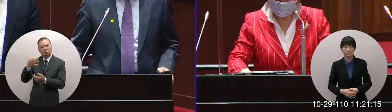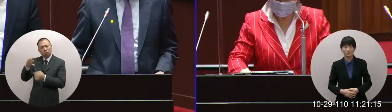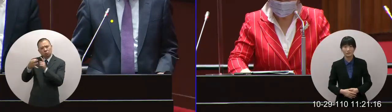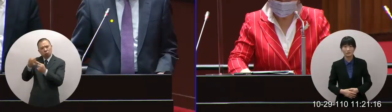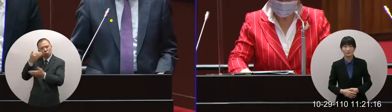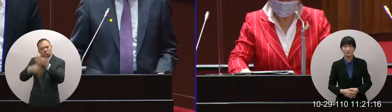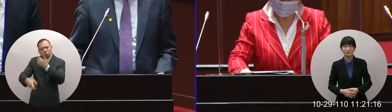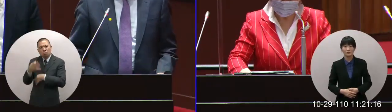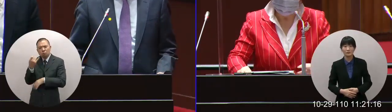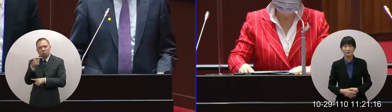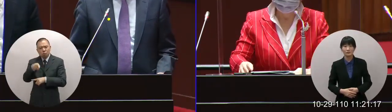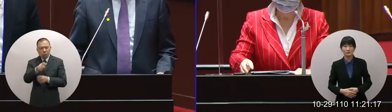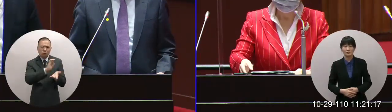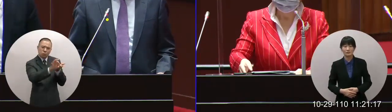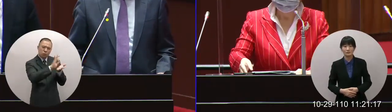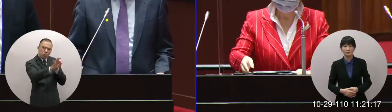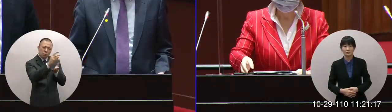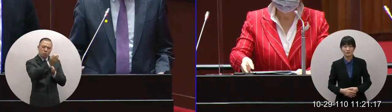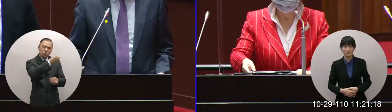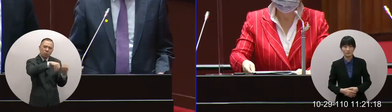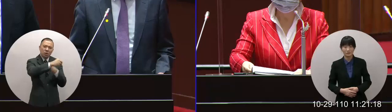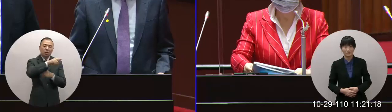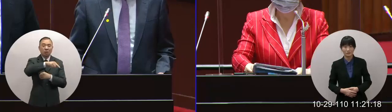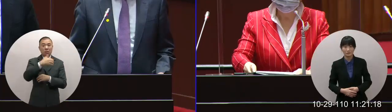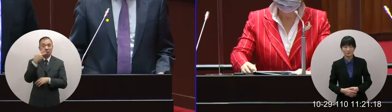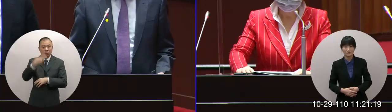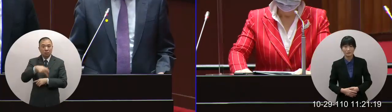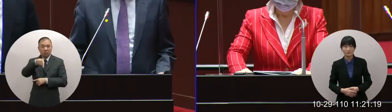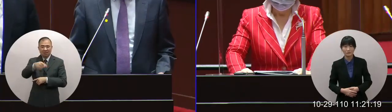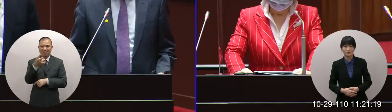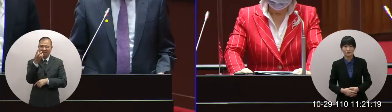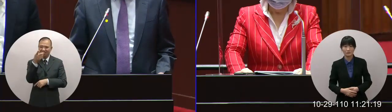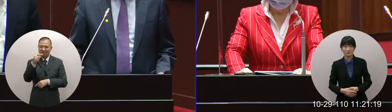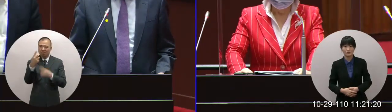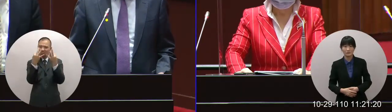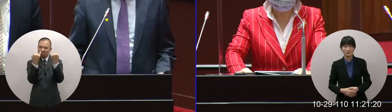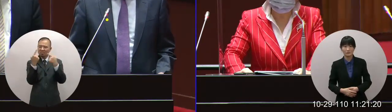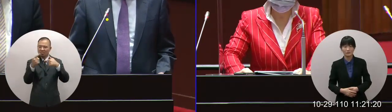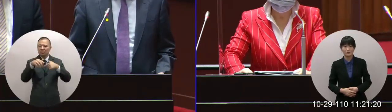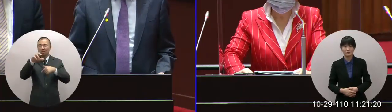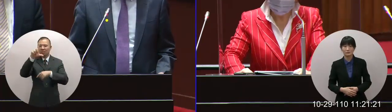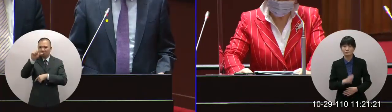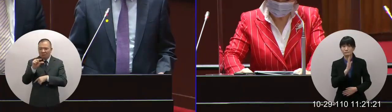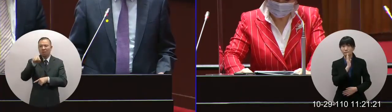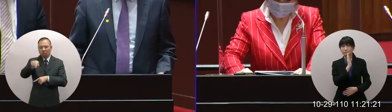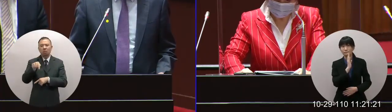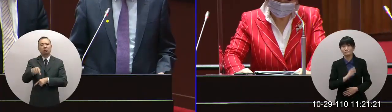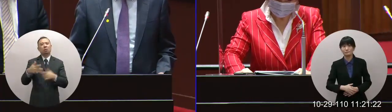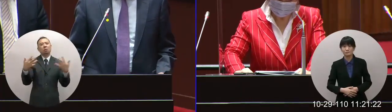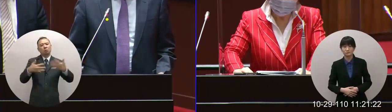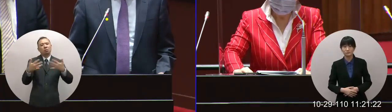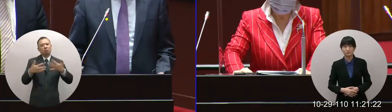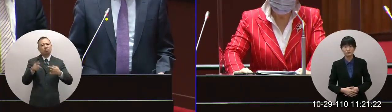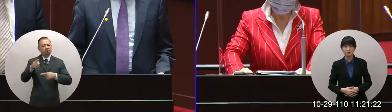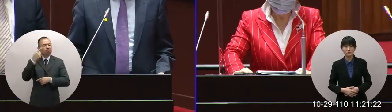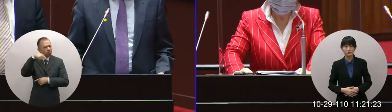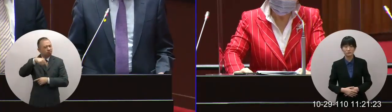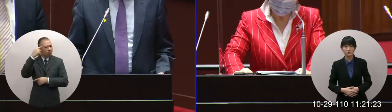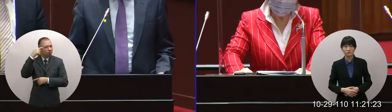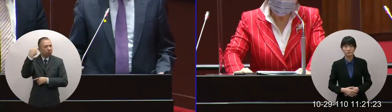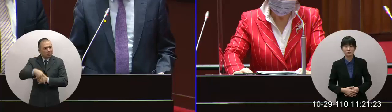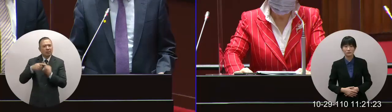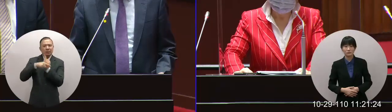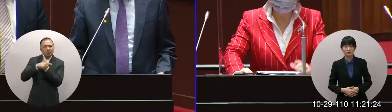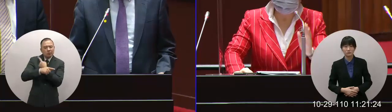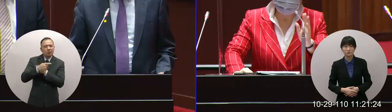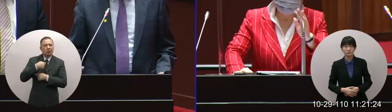转在进行的。当然点值偏低确实是一个好问题， 是， 那我们也要持续 好来关注